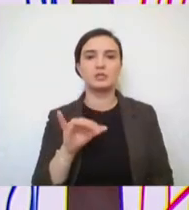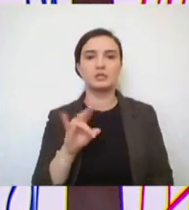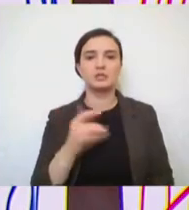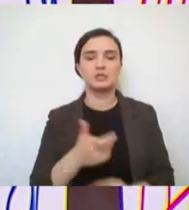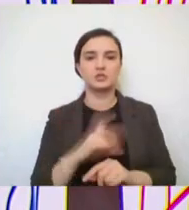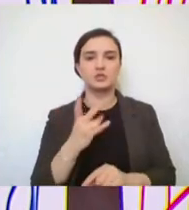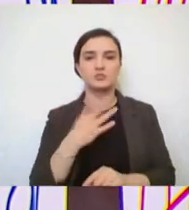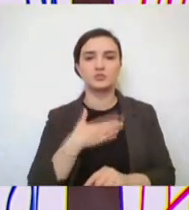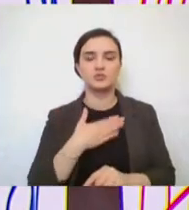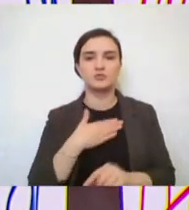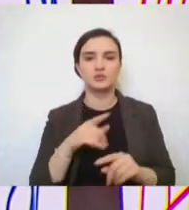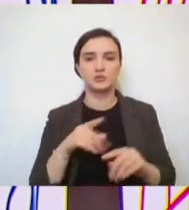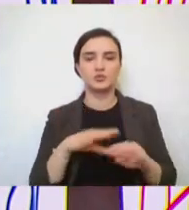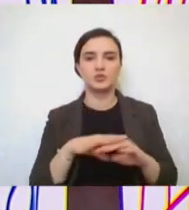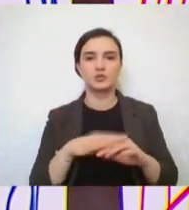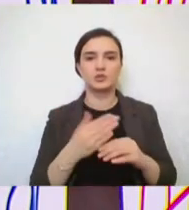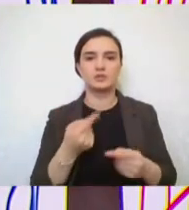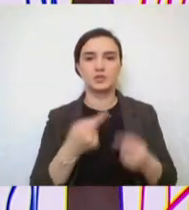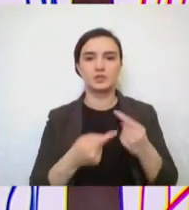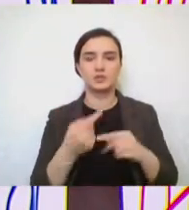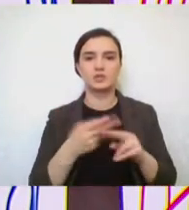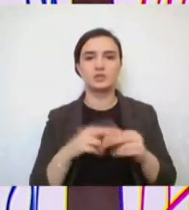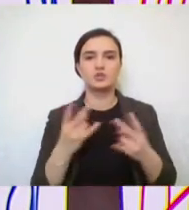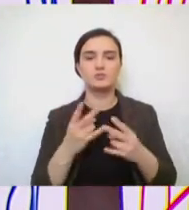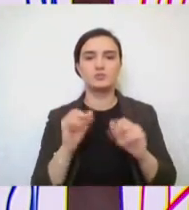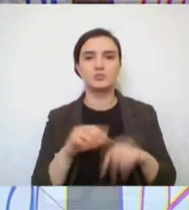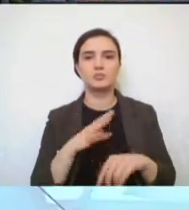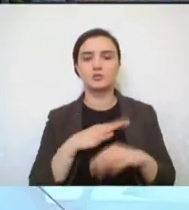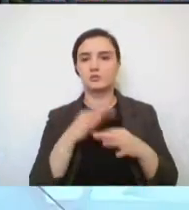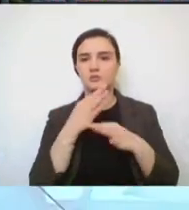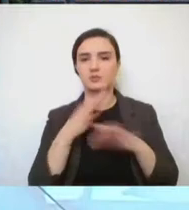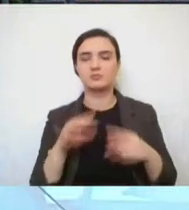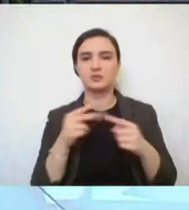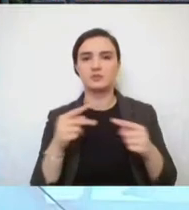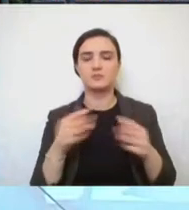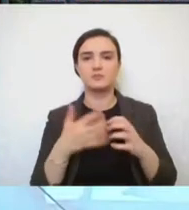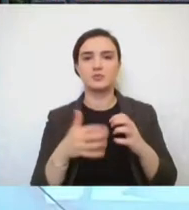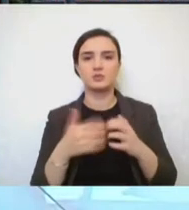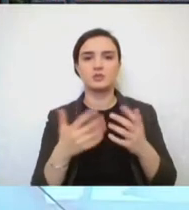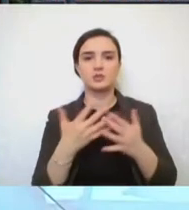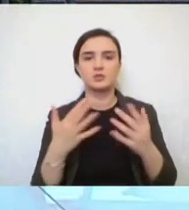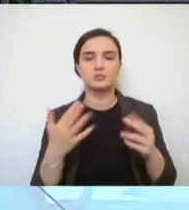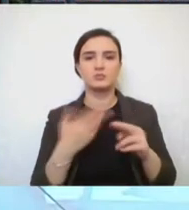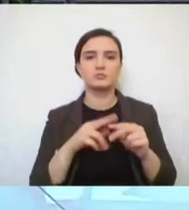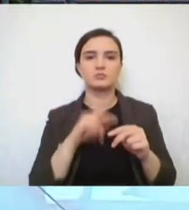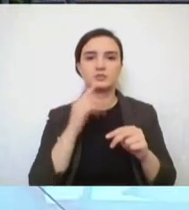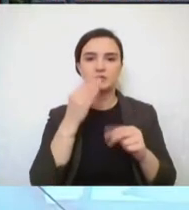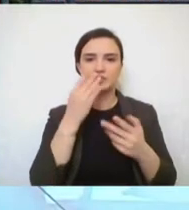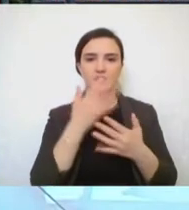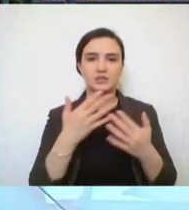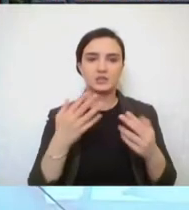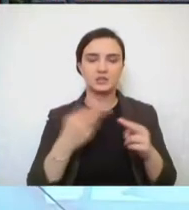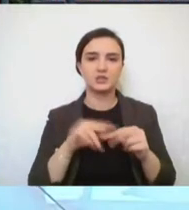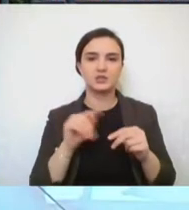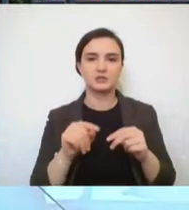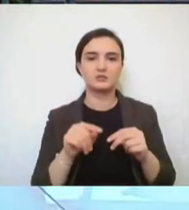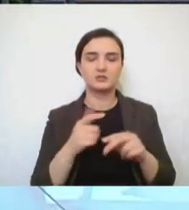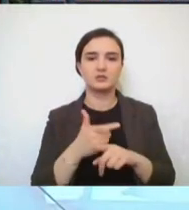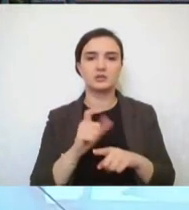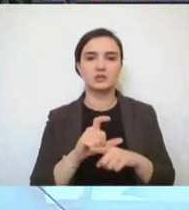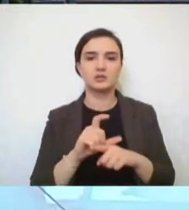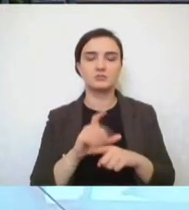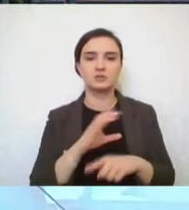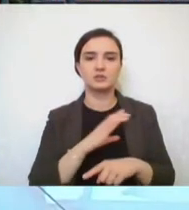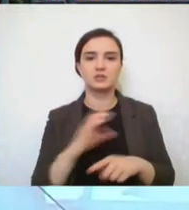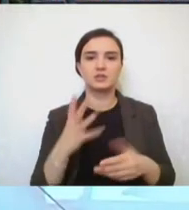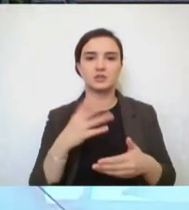უჯრედებს აღდგენისათვის. ეს შეიძლება იყოს ნებისმიერი სახის ბოსტნეული, თუ გნებავთ მწვანილი, რომელიც ძალიან მდიდარია ყველა